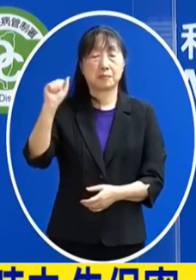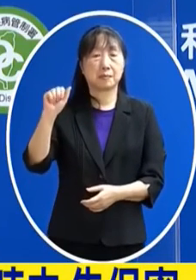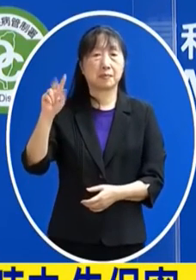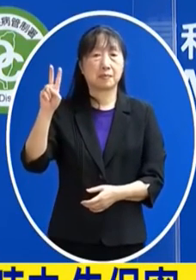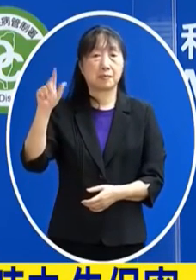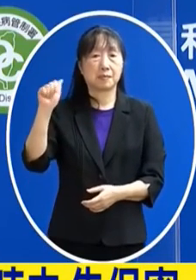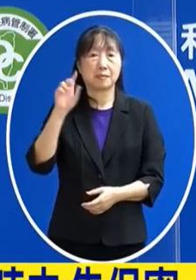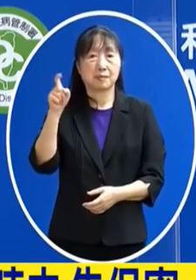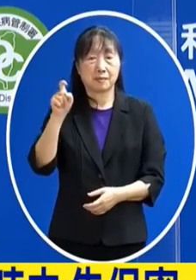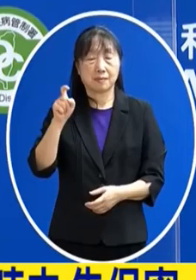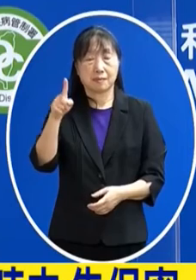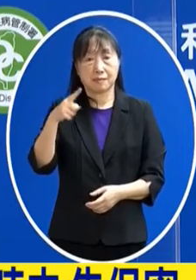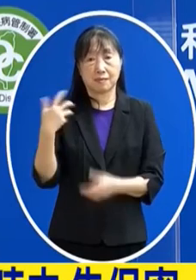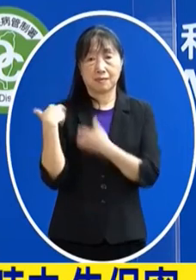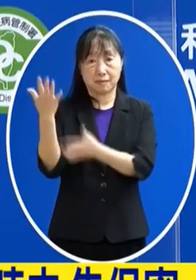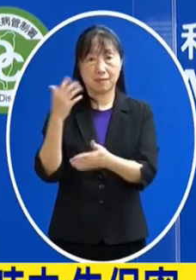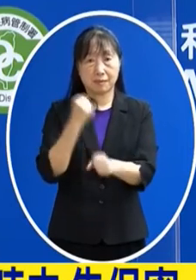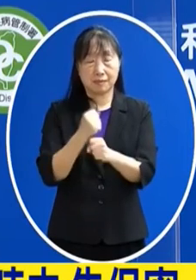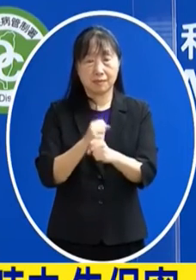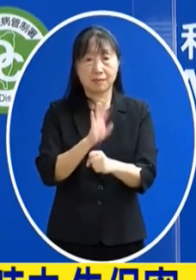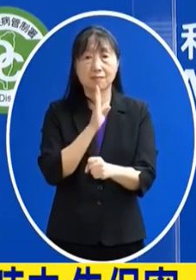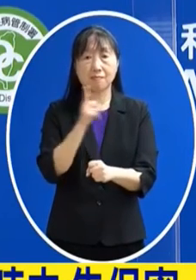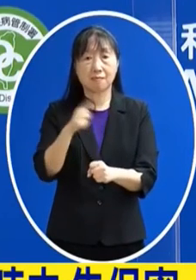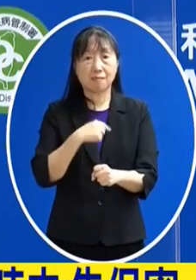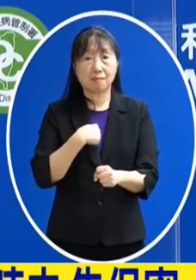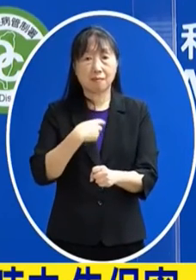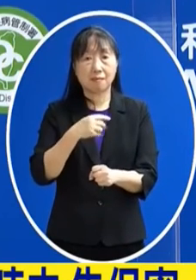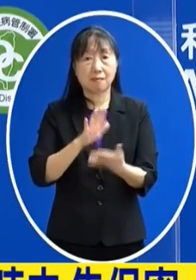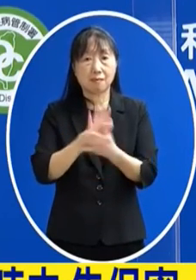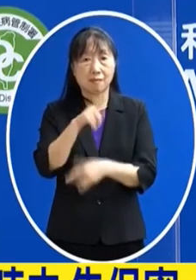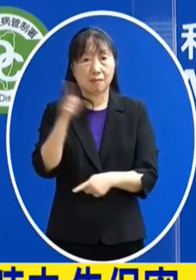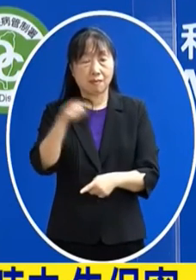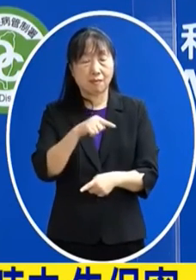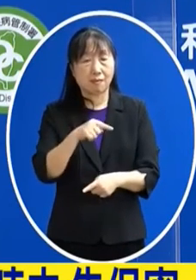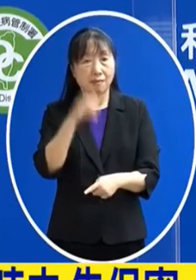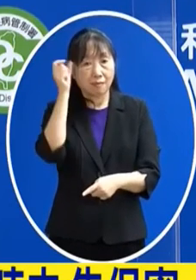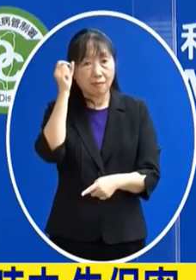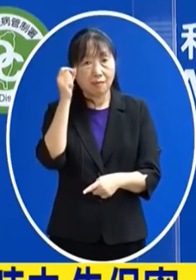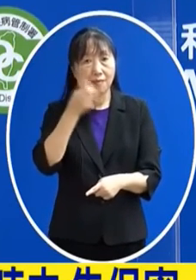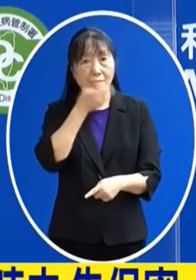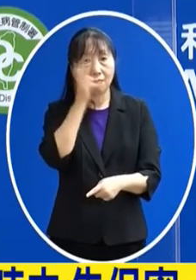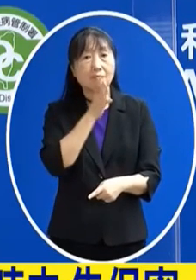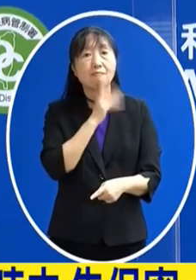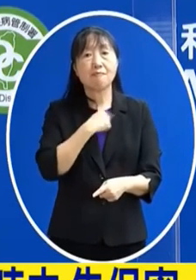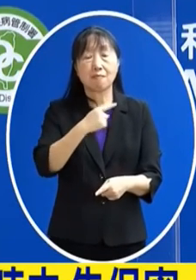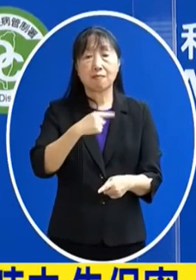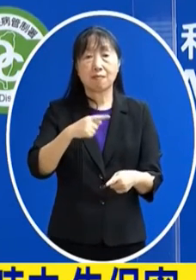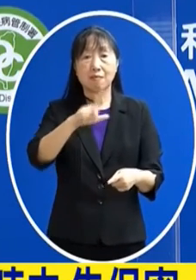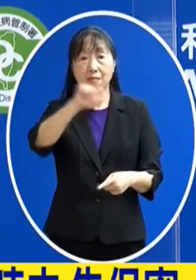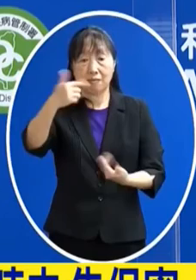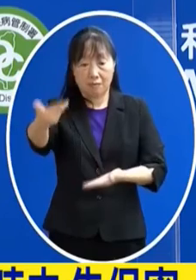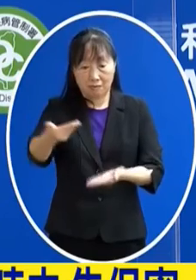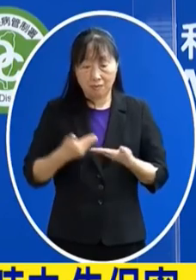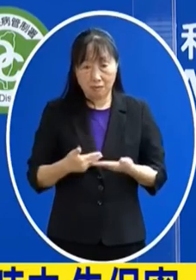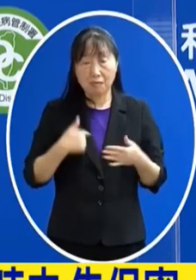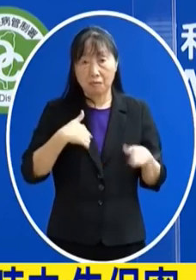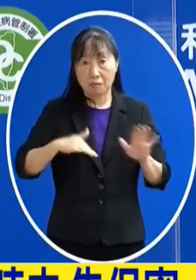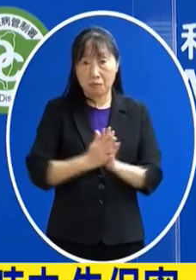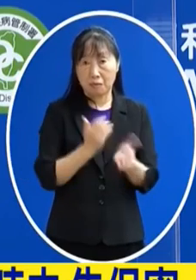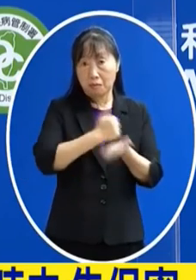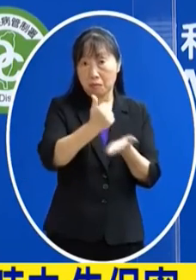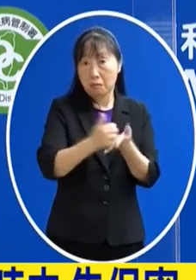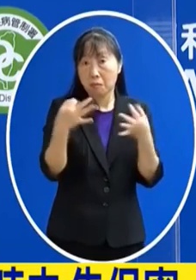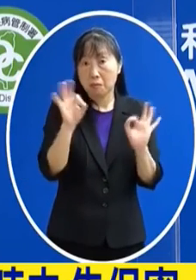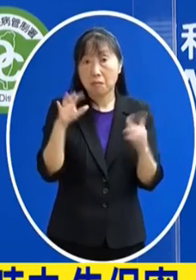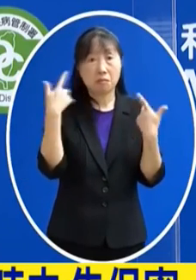他们才发觉说这个要发送这疫苗，不是把货拿的就往外运就好，其实中间有需要相关的一些检